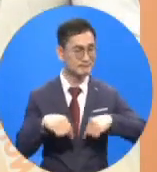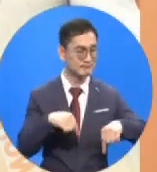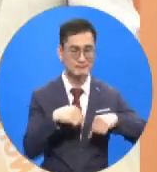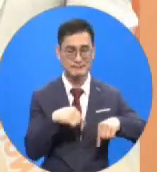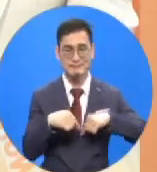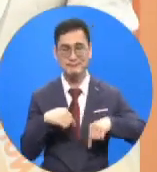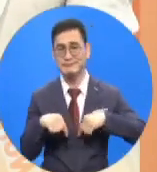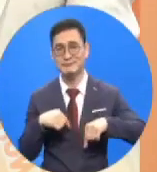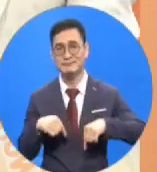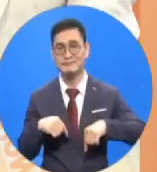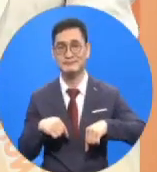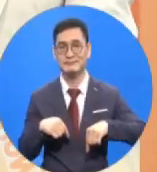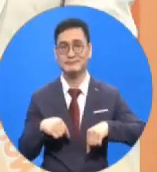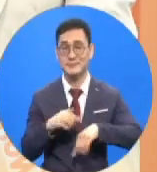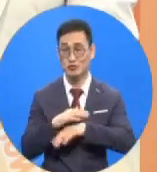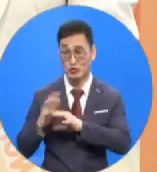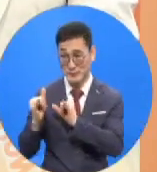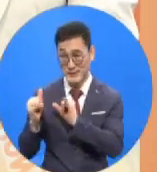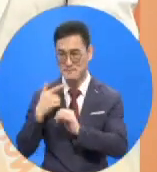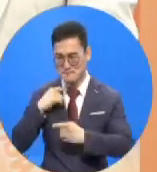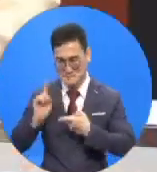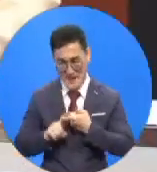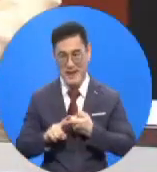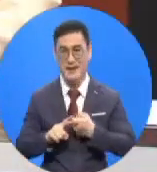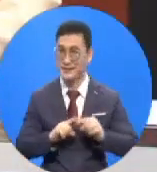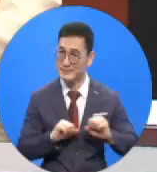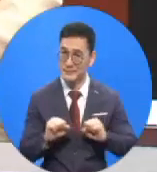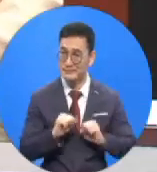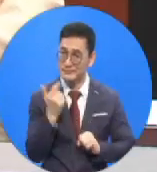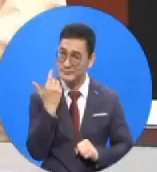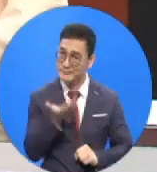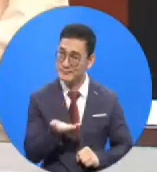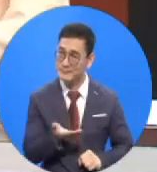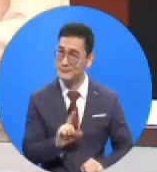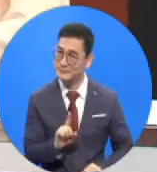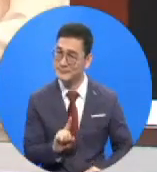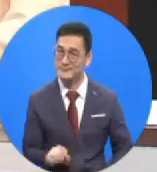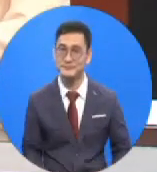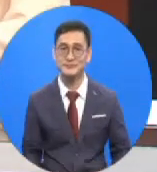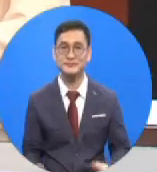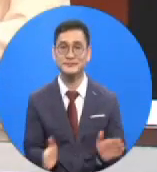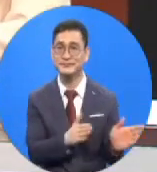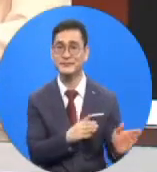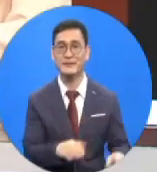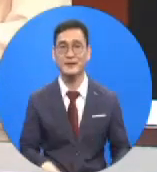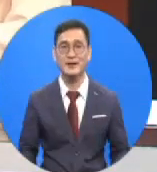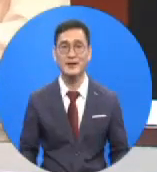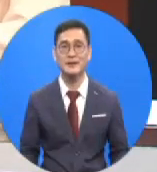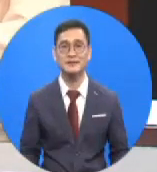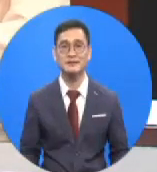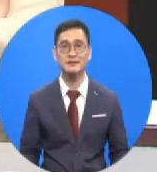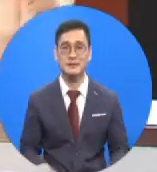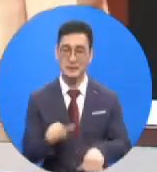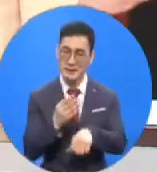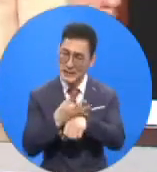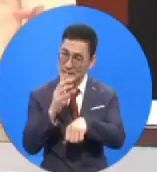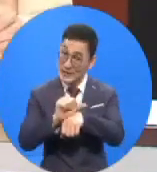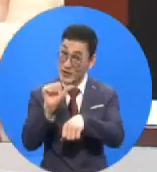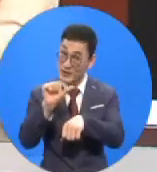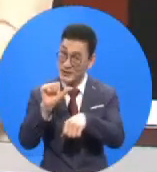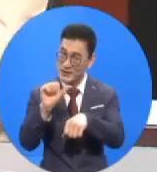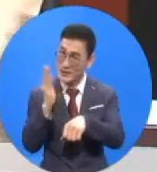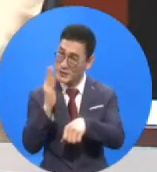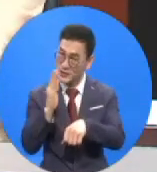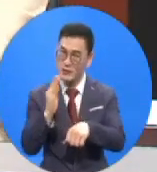달라질 수 있겠죠 4 이언니 앞으로는 내 생 한 뒤 쯤이 너무 5시에 이제 결과가 나올 것 같은데 꼭 말씀